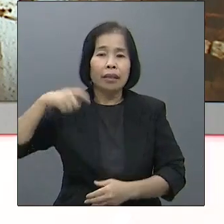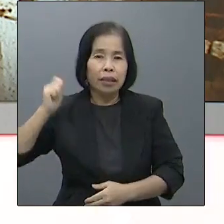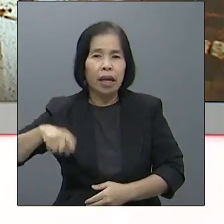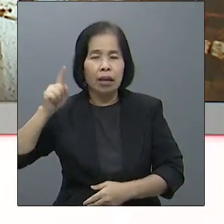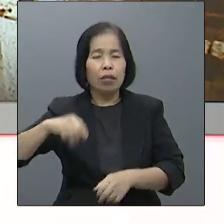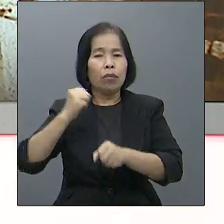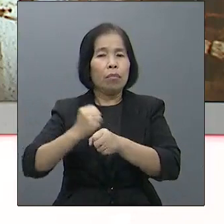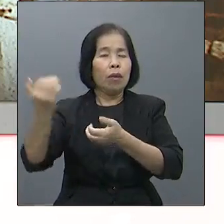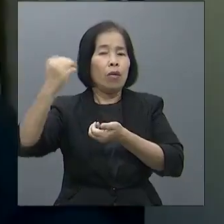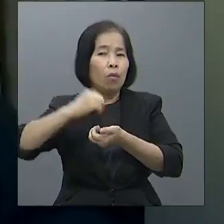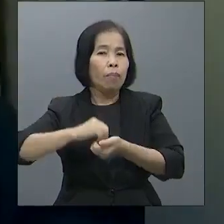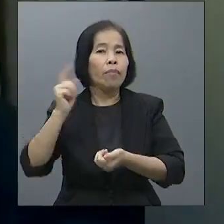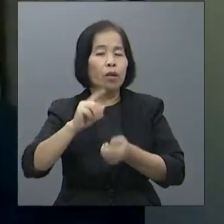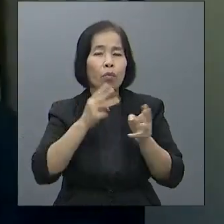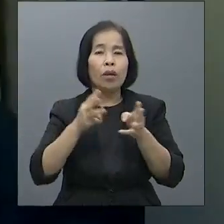ติธรรม